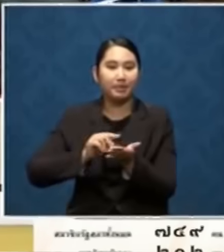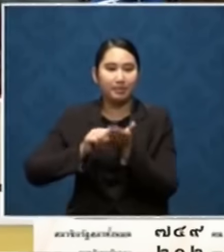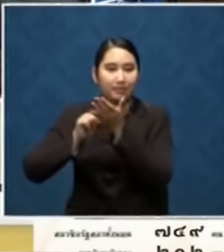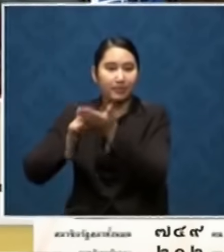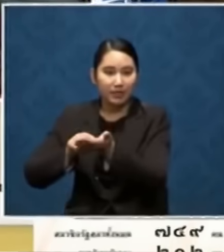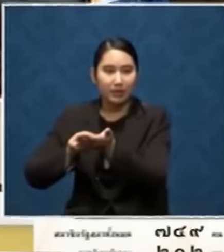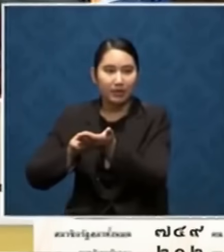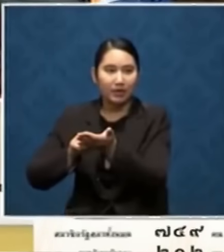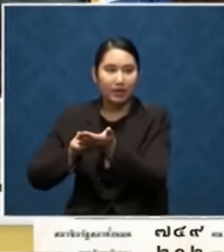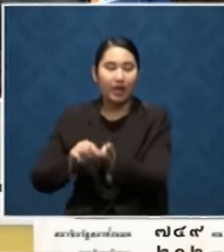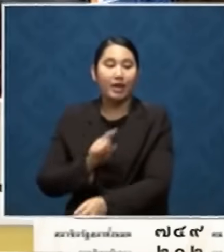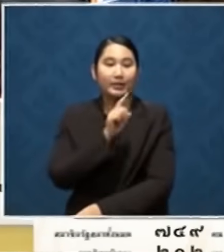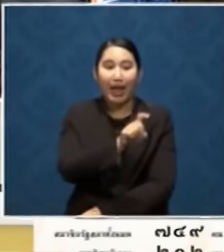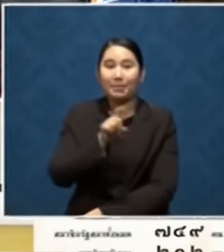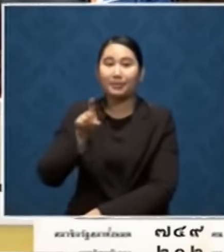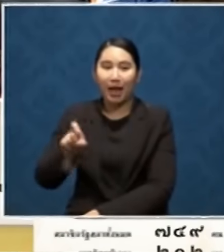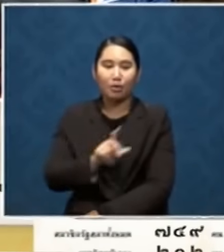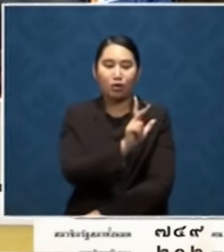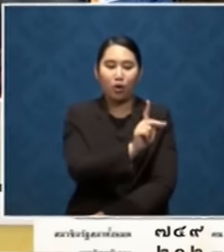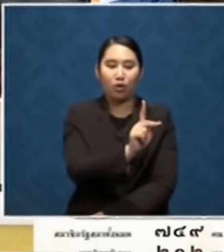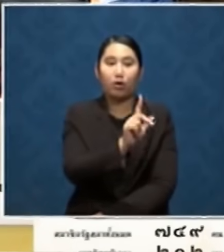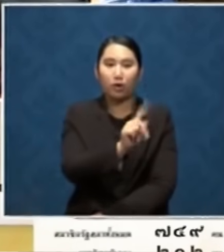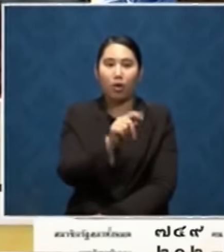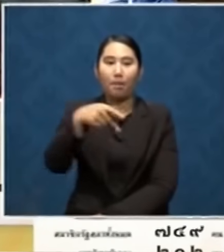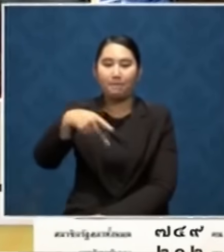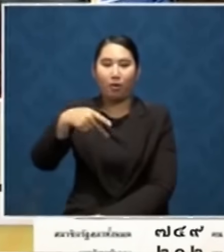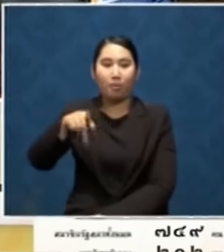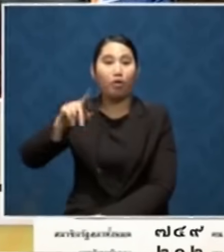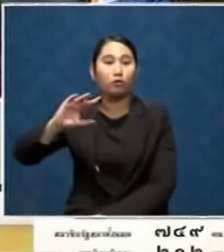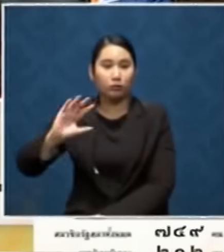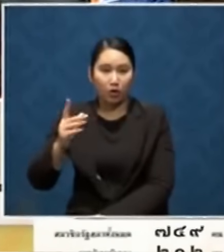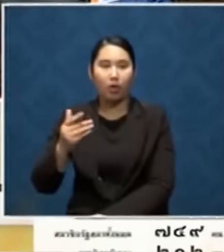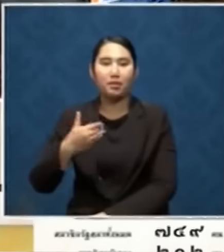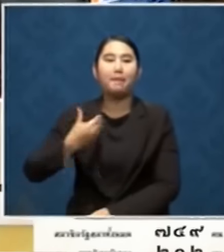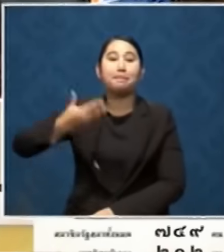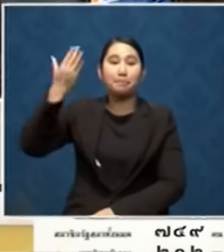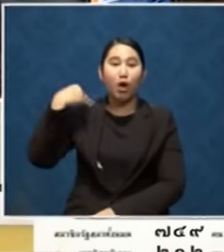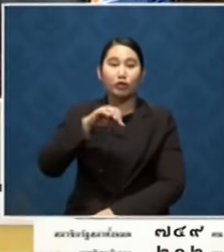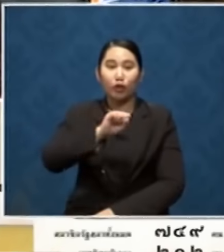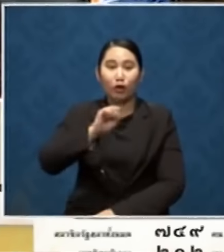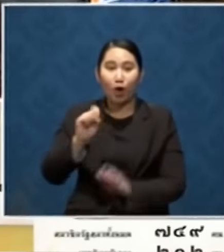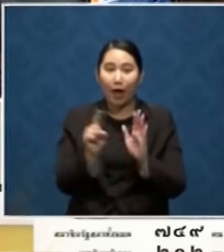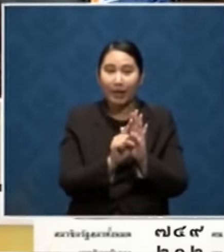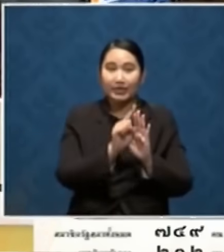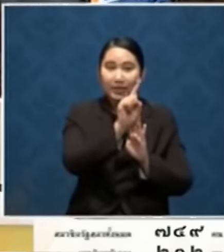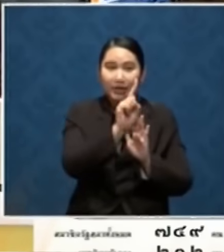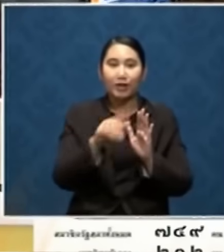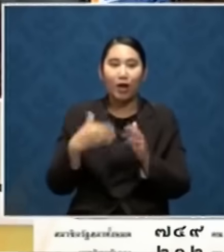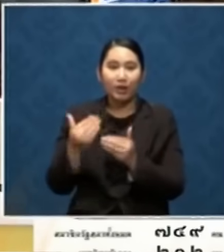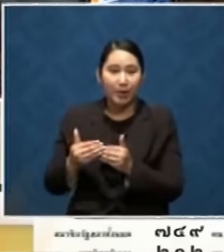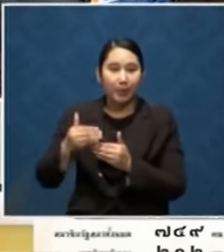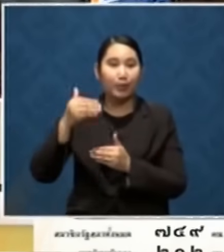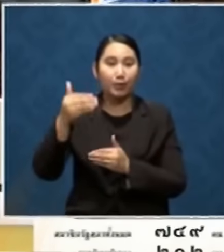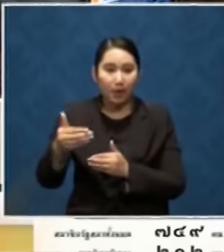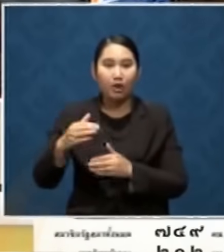สอบถามทั้งกกตสอบถามทั้งป.ป.ชทุกครั้งตั้งแต่เป็นส.สตั้งแต่ครั้งแรกและจนครั้งนี้และครั้งต่อไปและต่อๆไปเพราะ